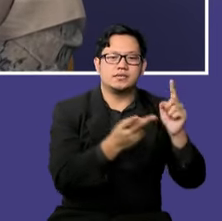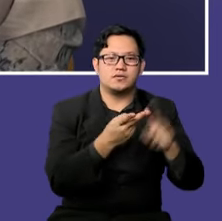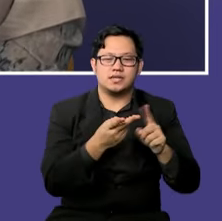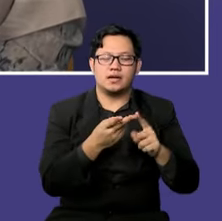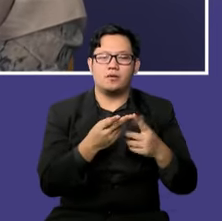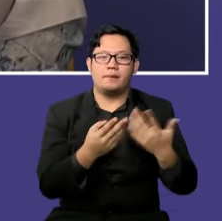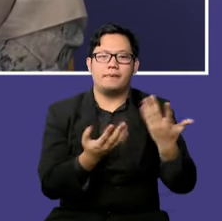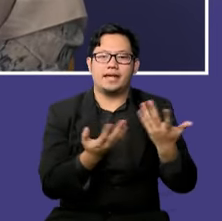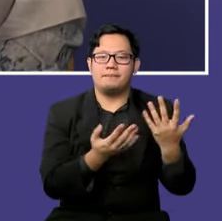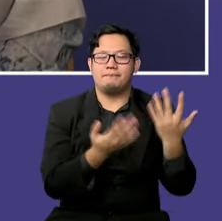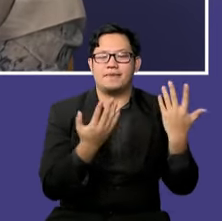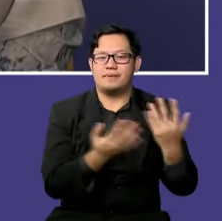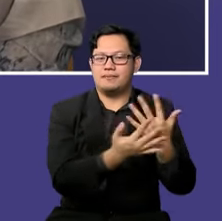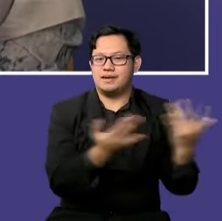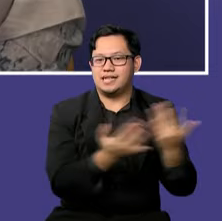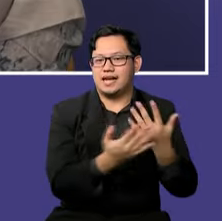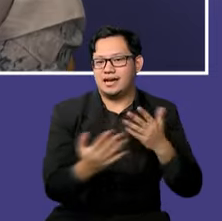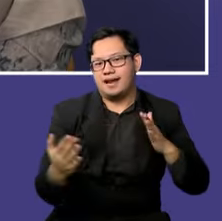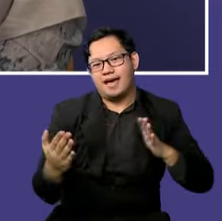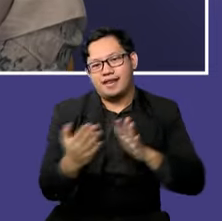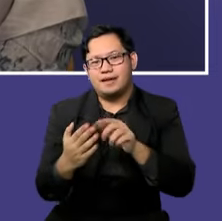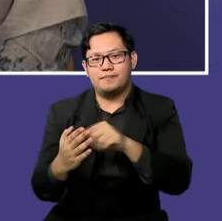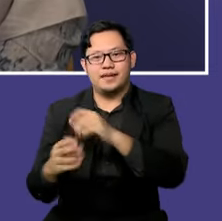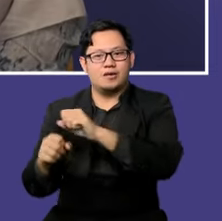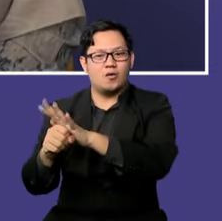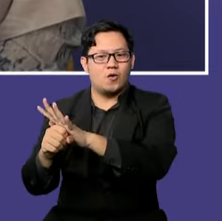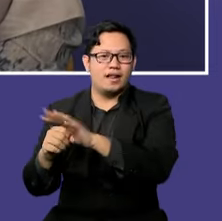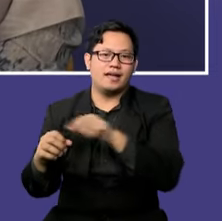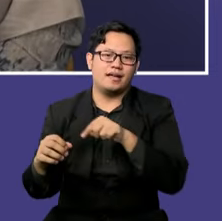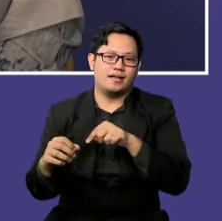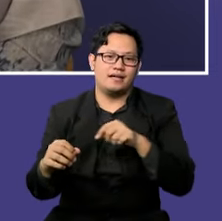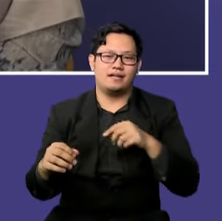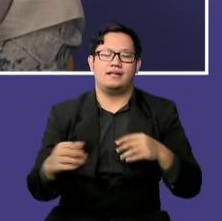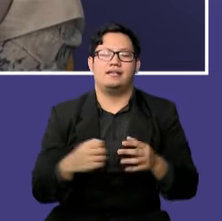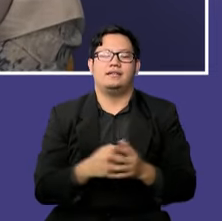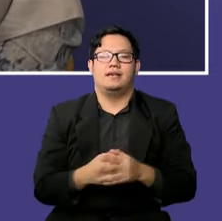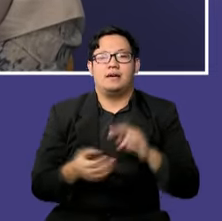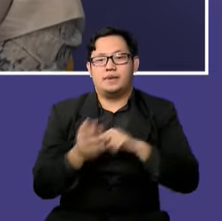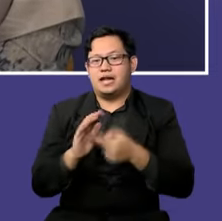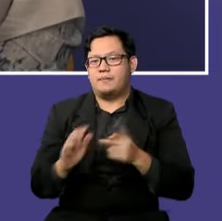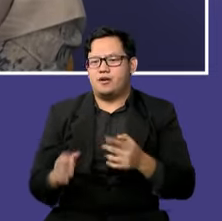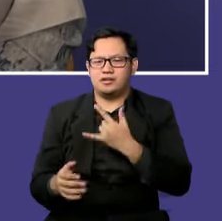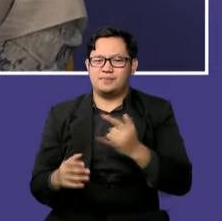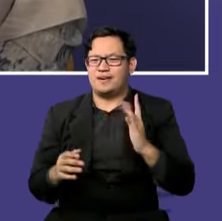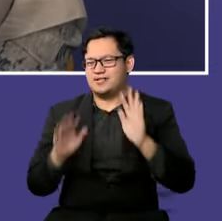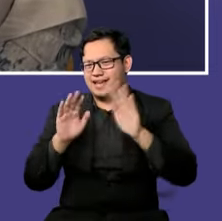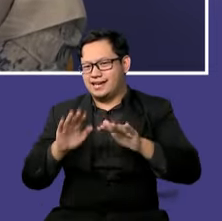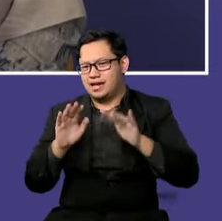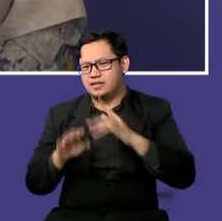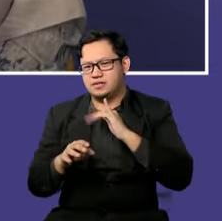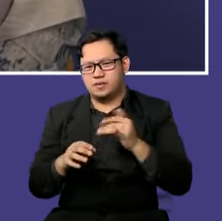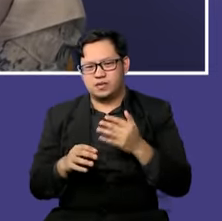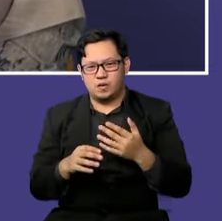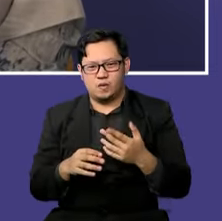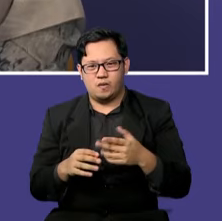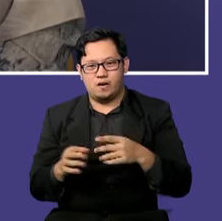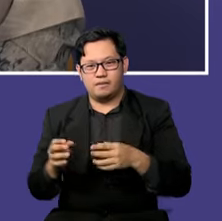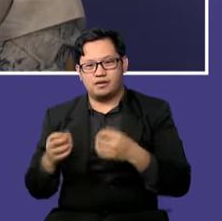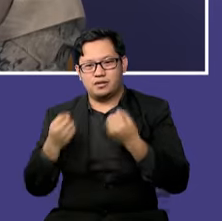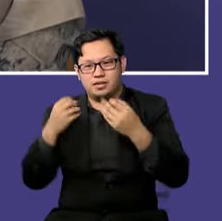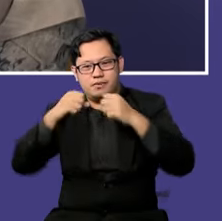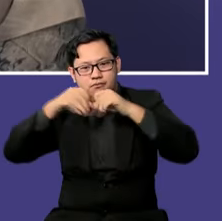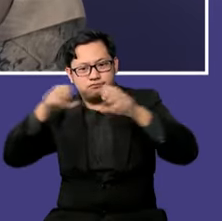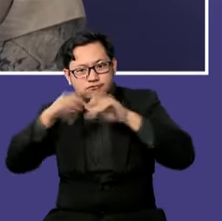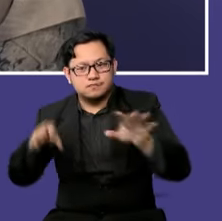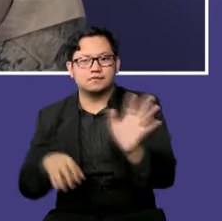itu menghadapi wabah ini mengkeh karenanya pose saat hati-hati atau sembarangan dibutuhkan pemerintah nih